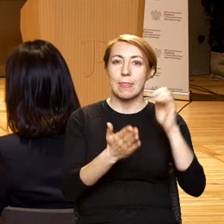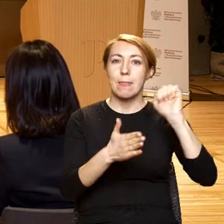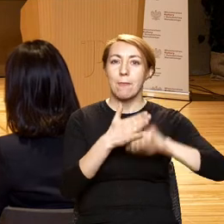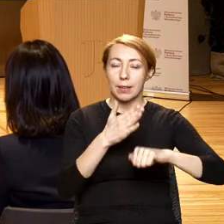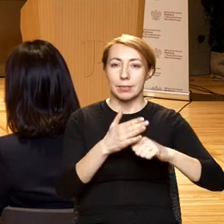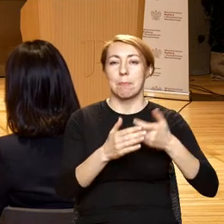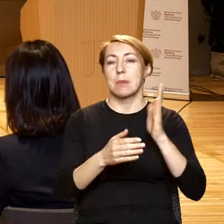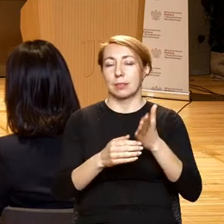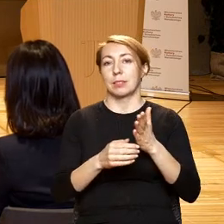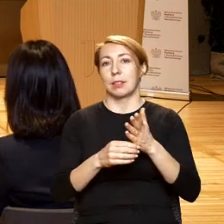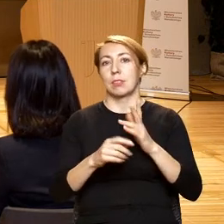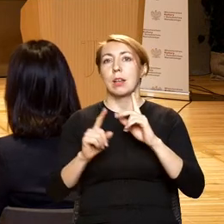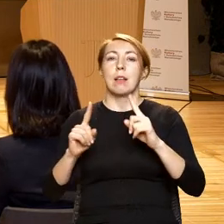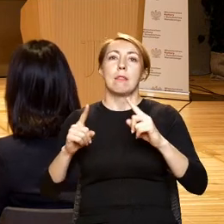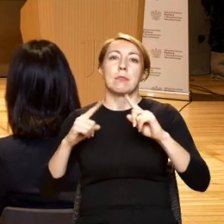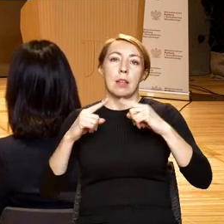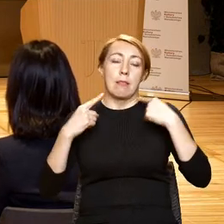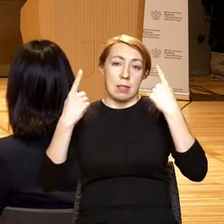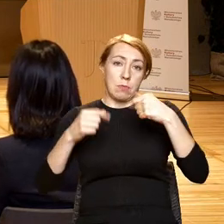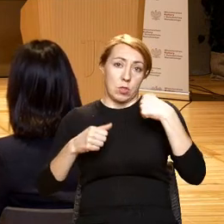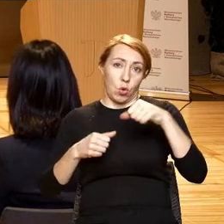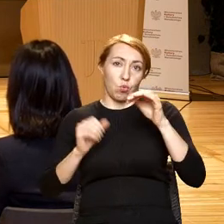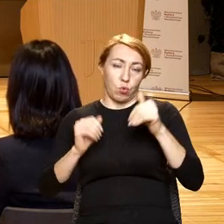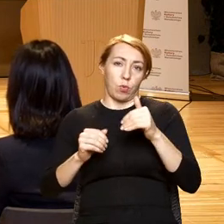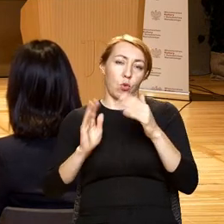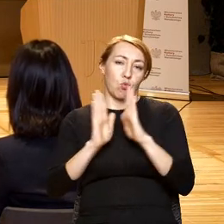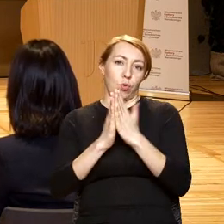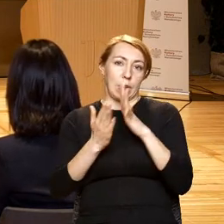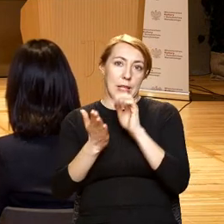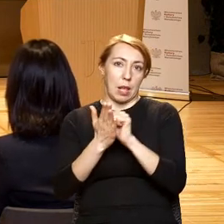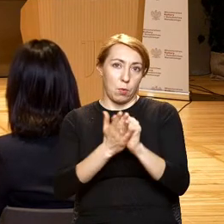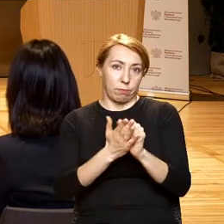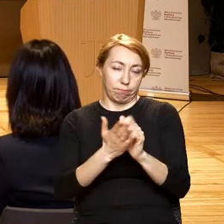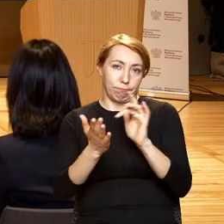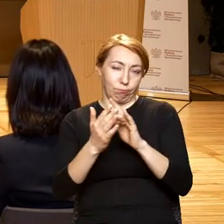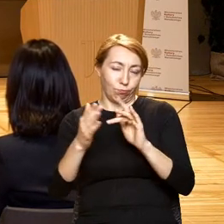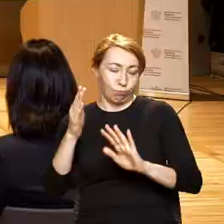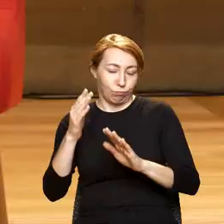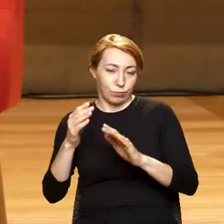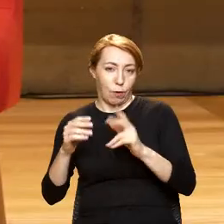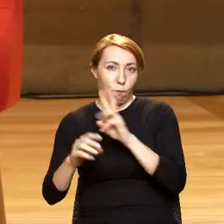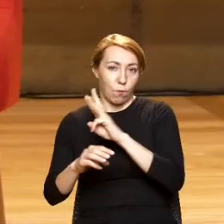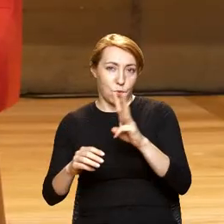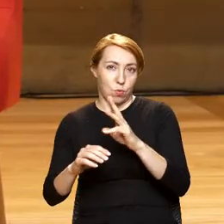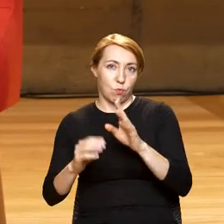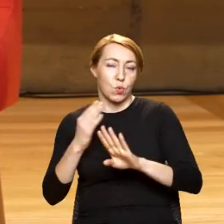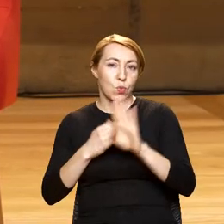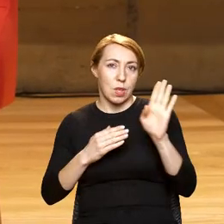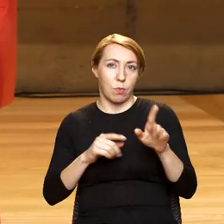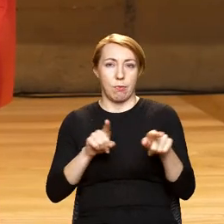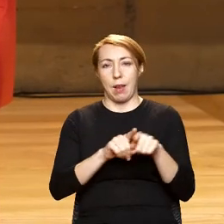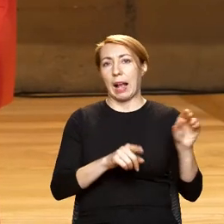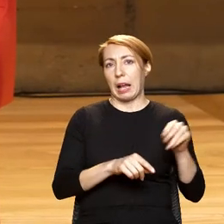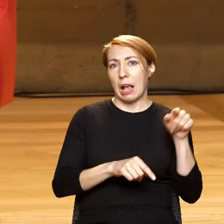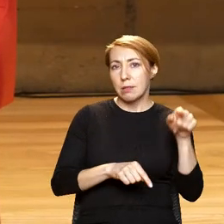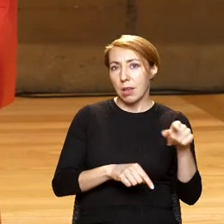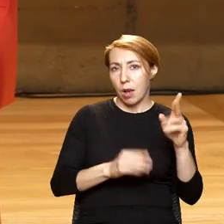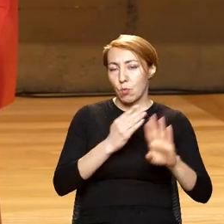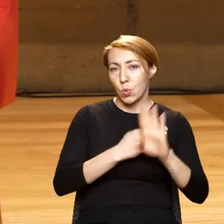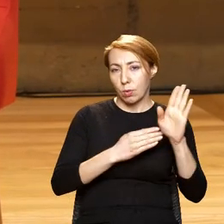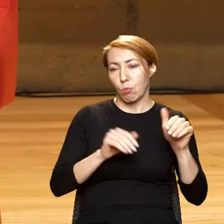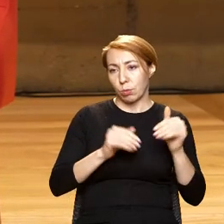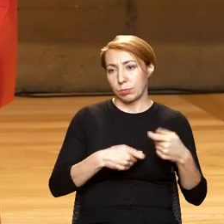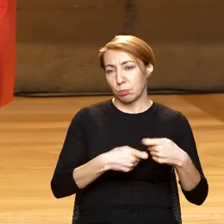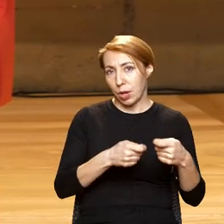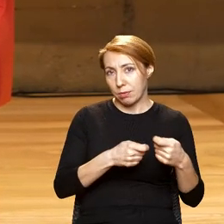już zamawiać na stronie internetowej muzeum. Będzie też sprzedaży w kasie muzealnej, także to będzie może jeszcze